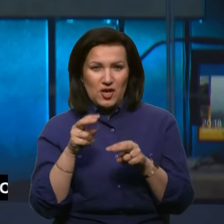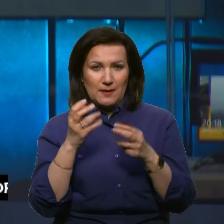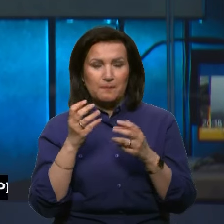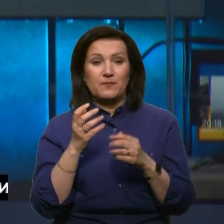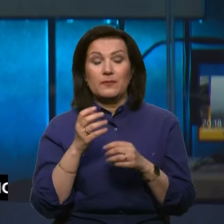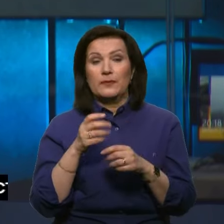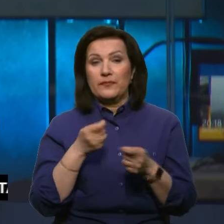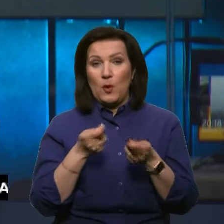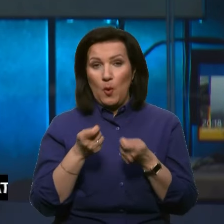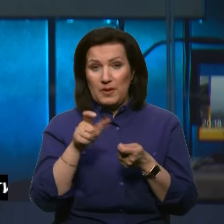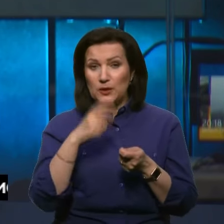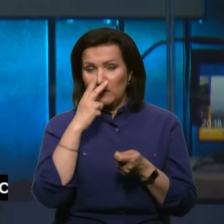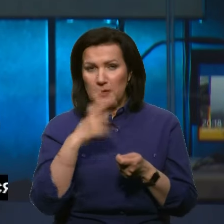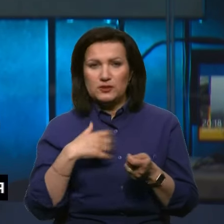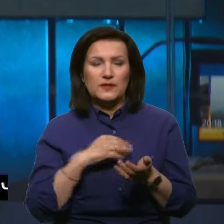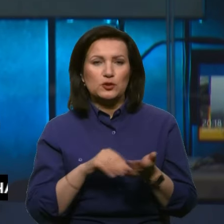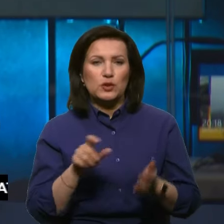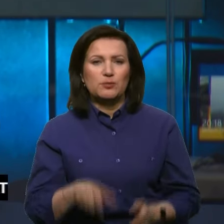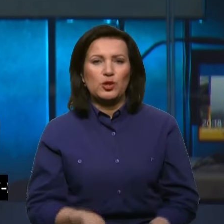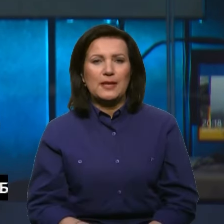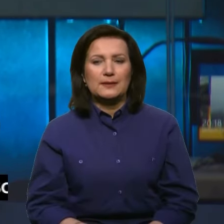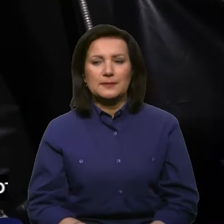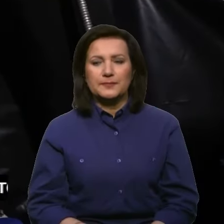Операторів за роботою бачив Владислав Колов.